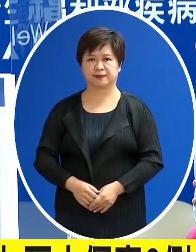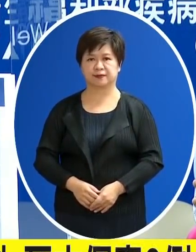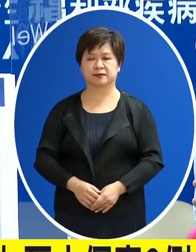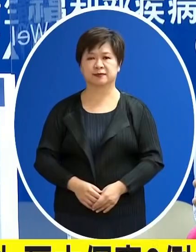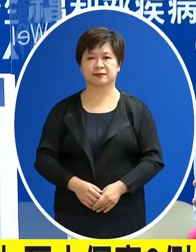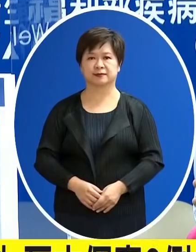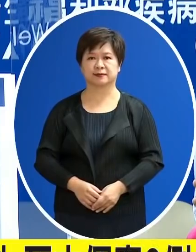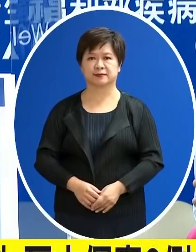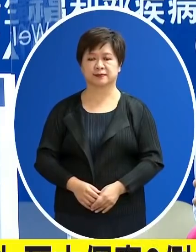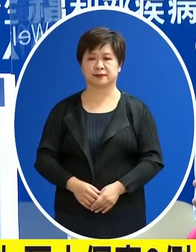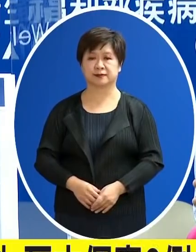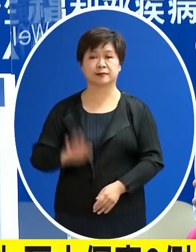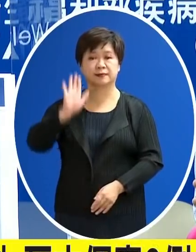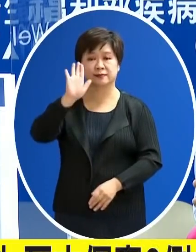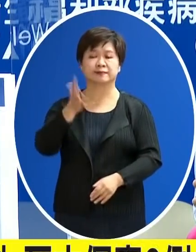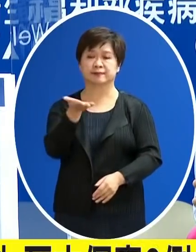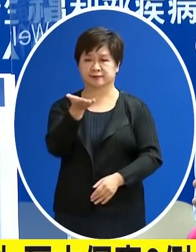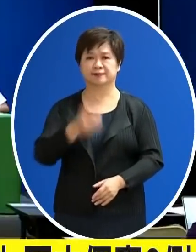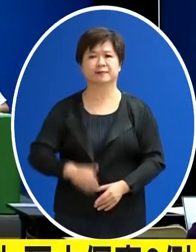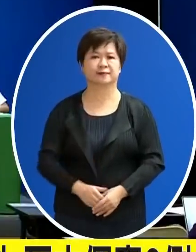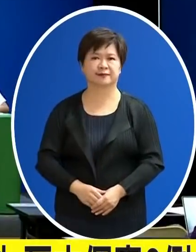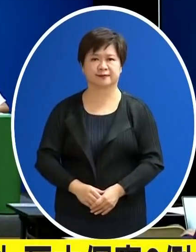好，那好来，